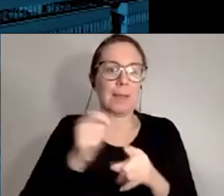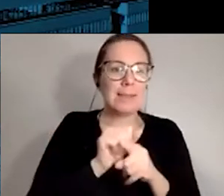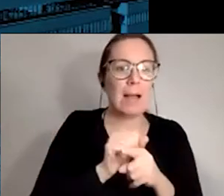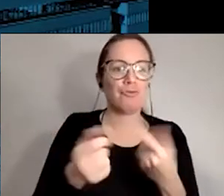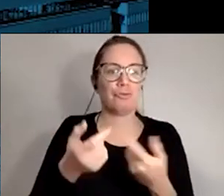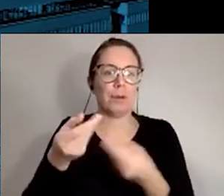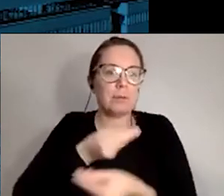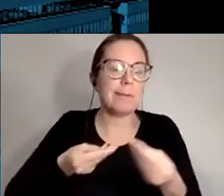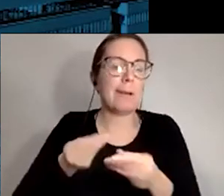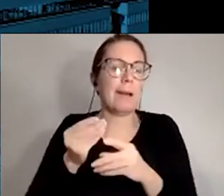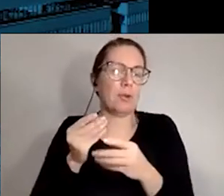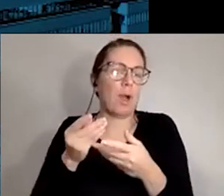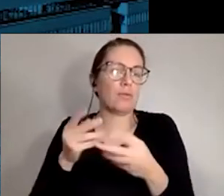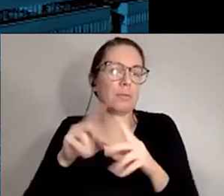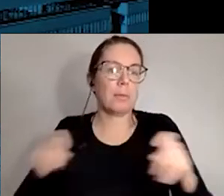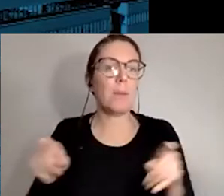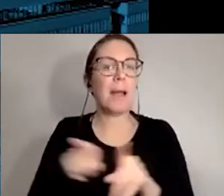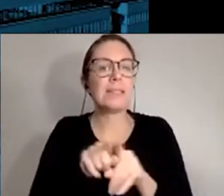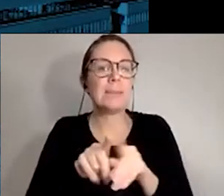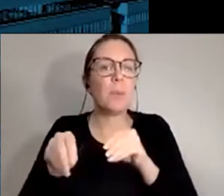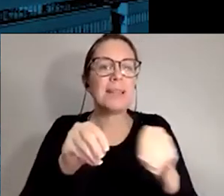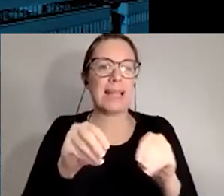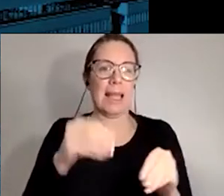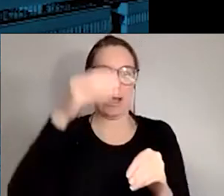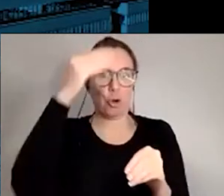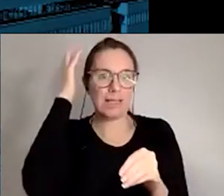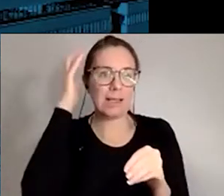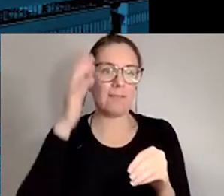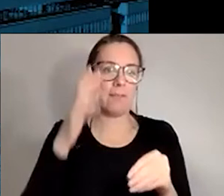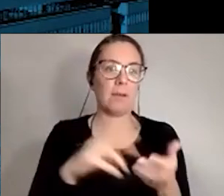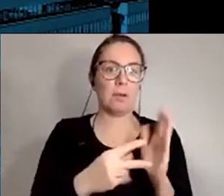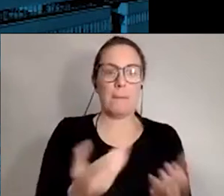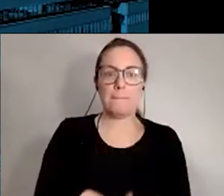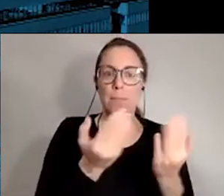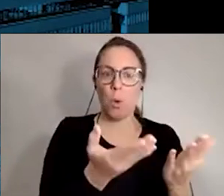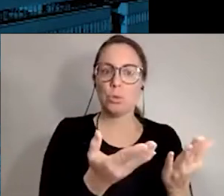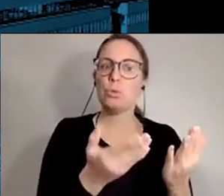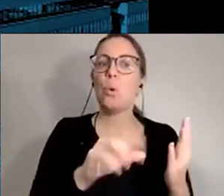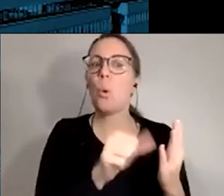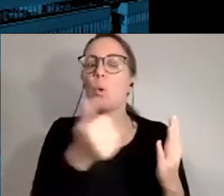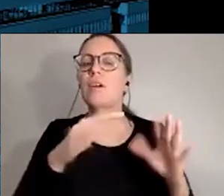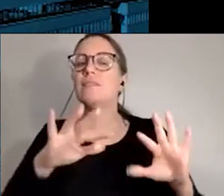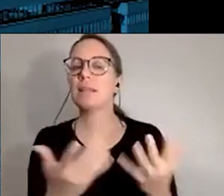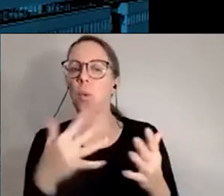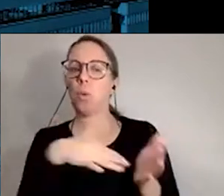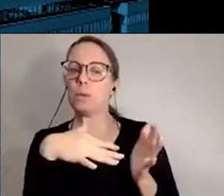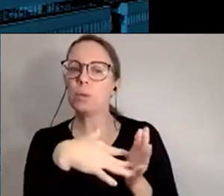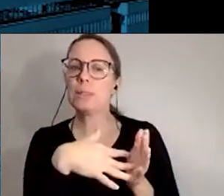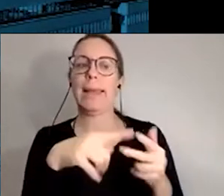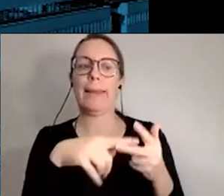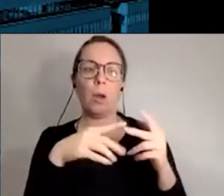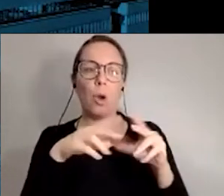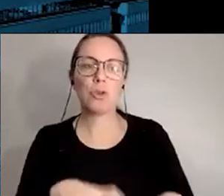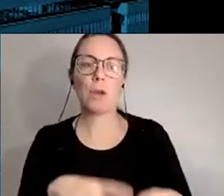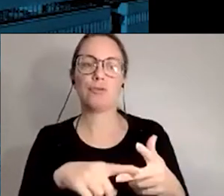cognitive, où on propose, au sein de nos deux institutions, d'autres manières d'étudier, de rechercher, de créer